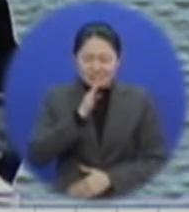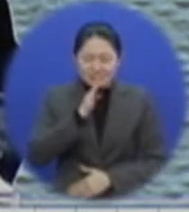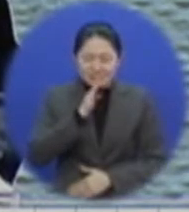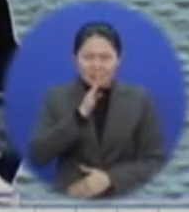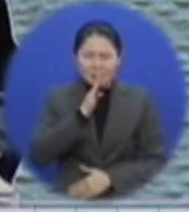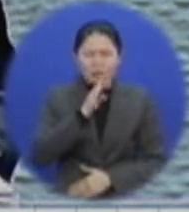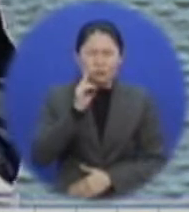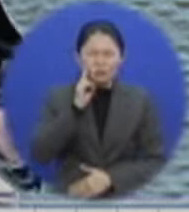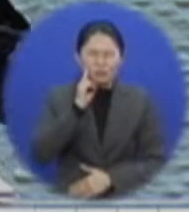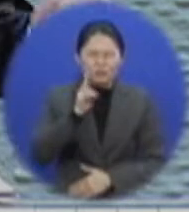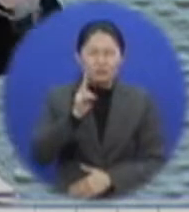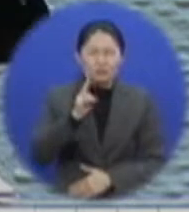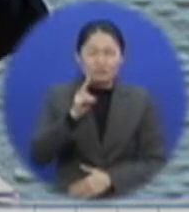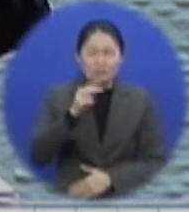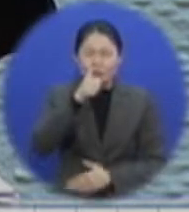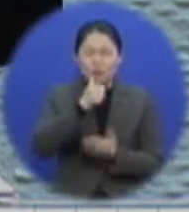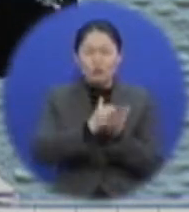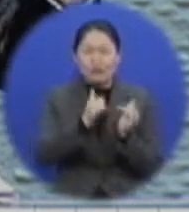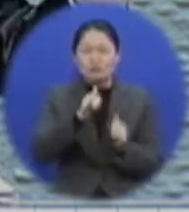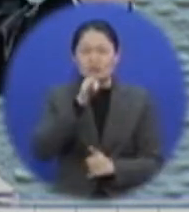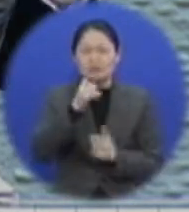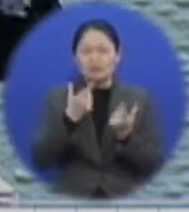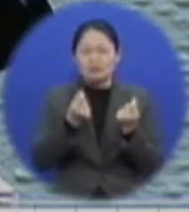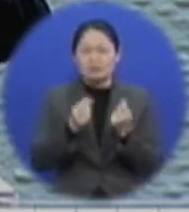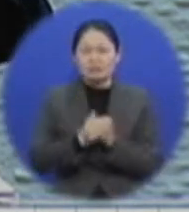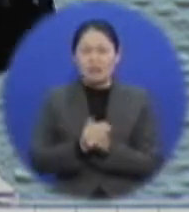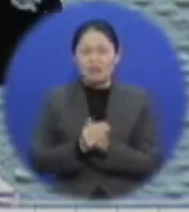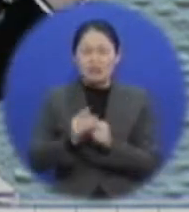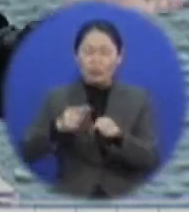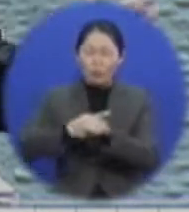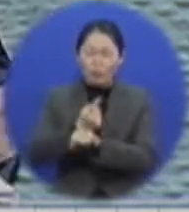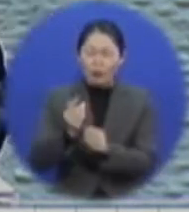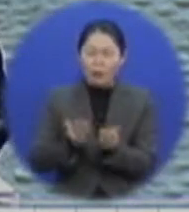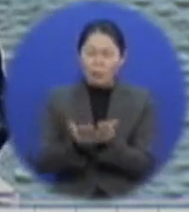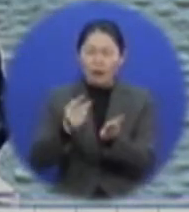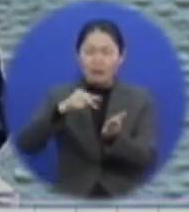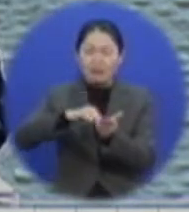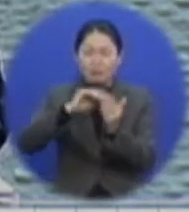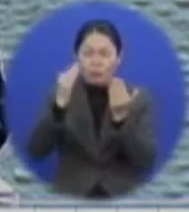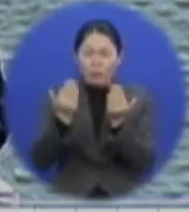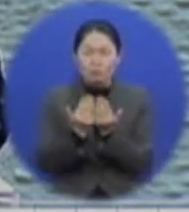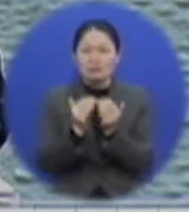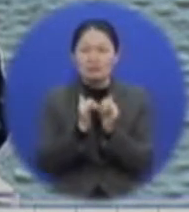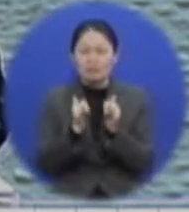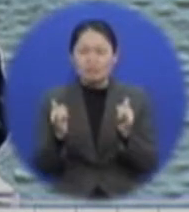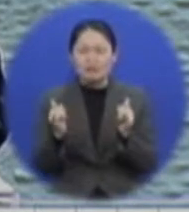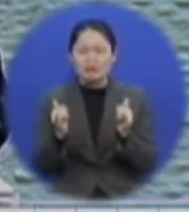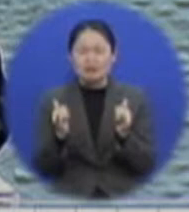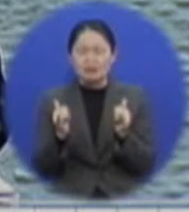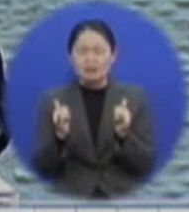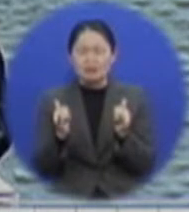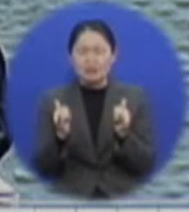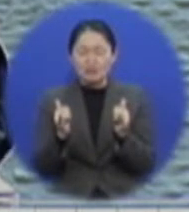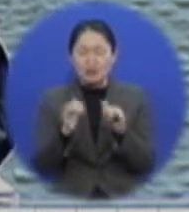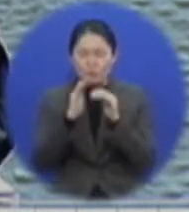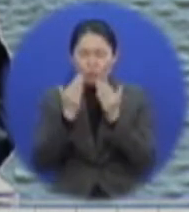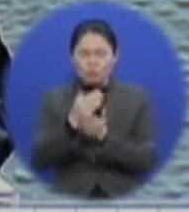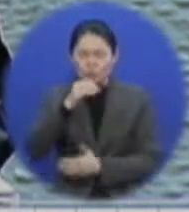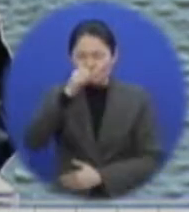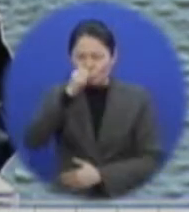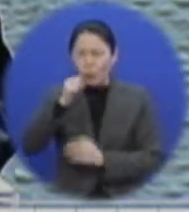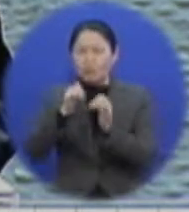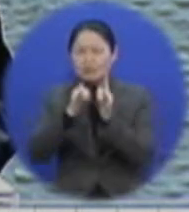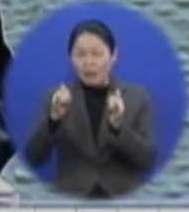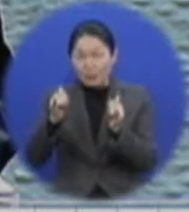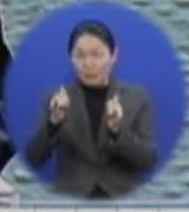것입니다 그 후에 배 탄 서는 모든 승객들이 닿아 다 좋은 사람들이었다